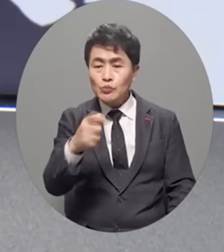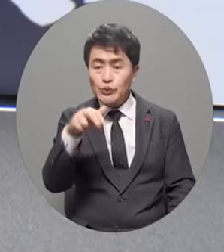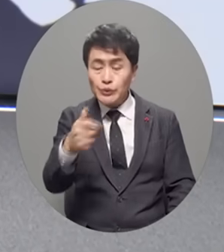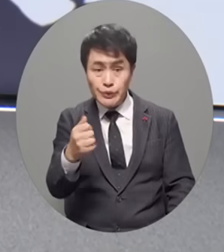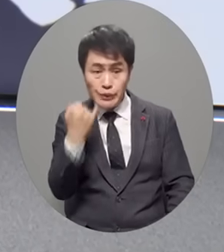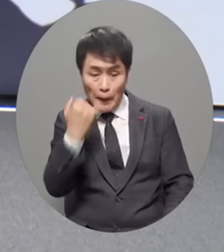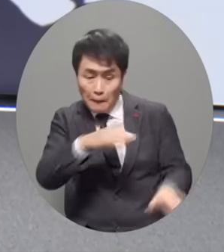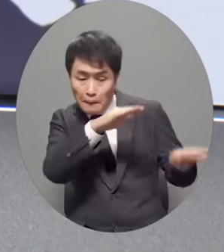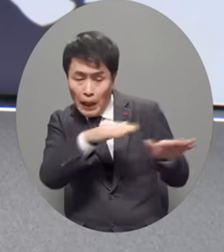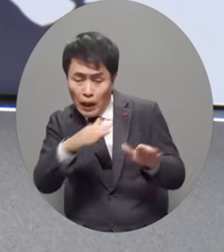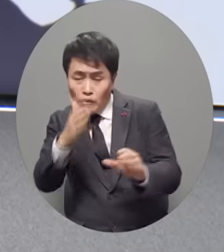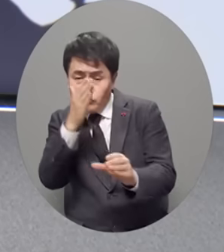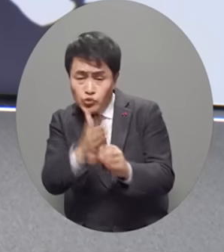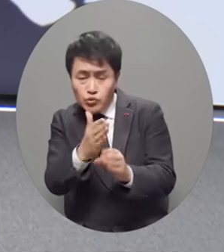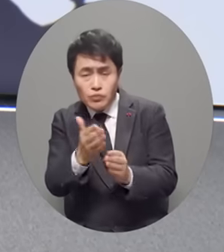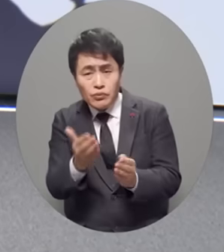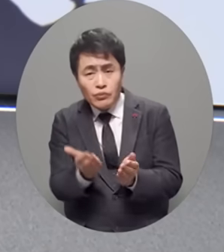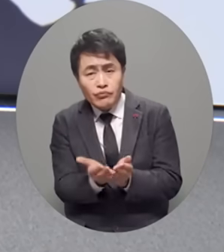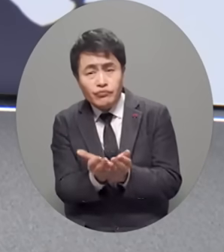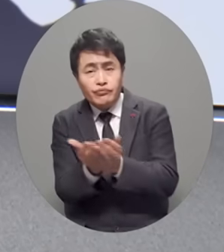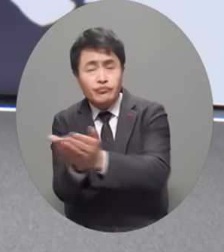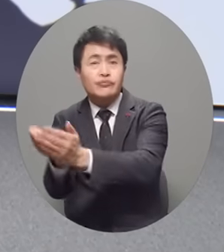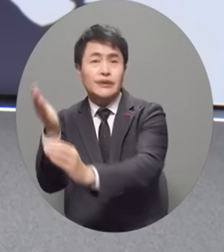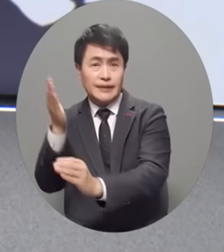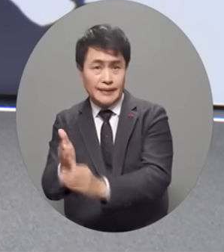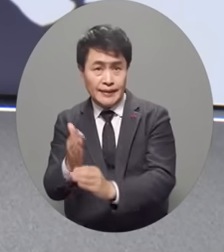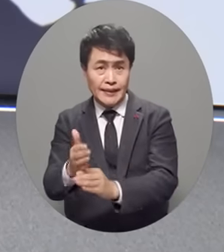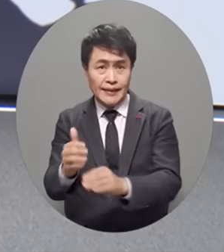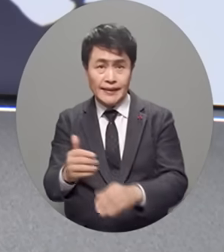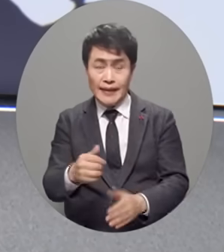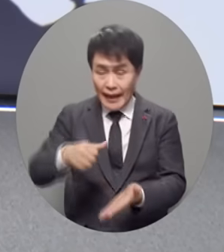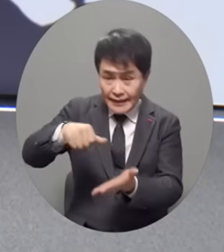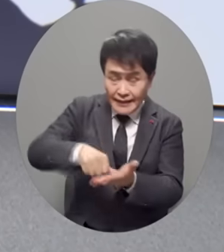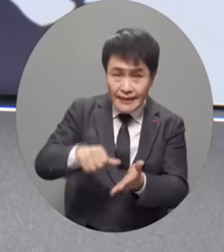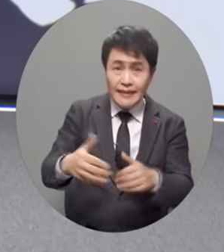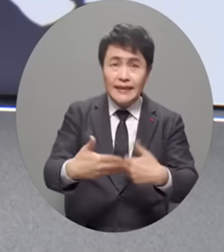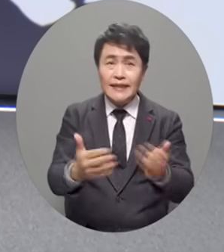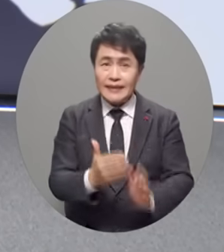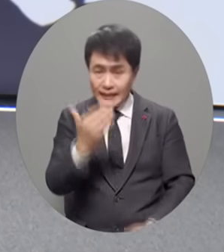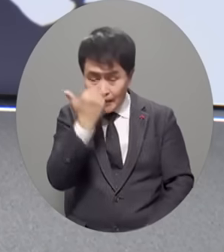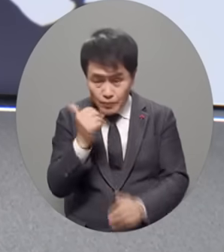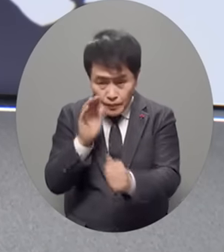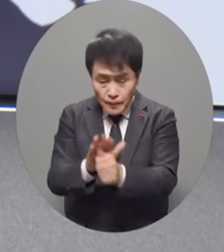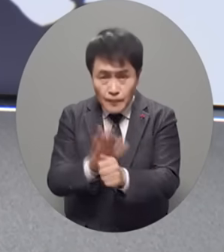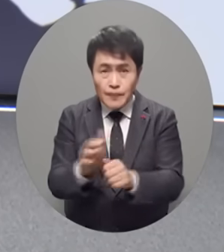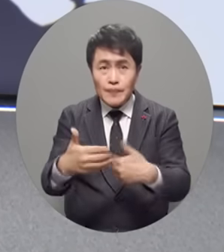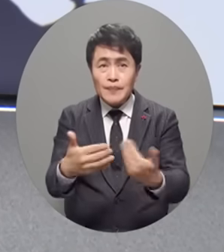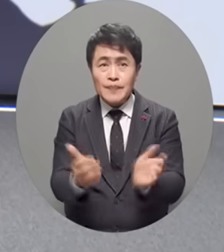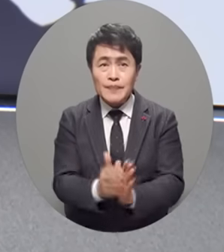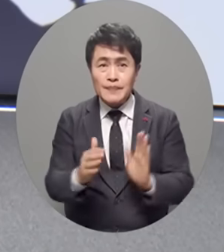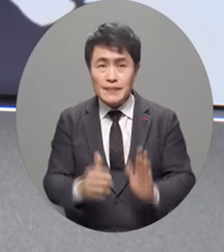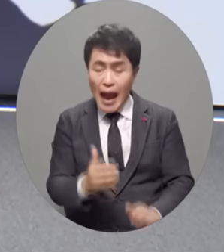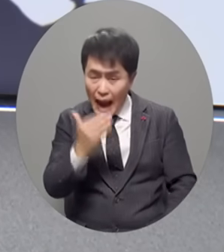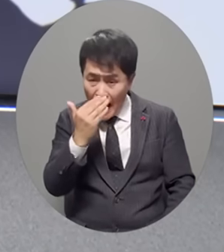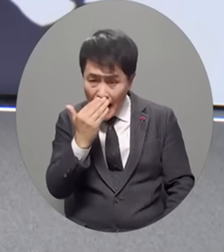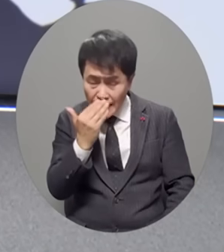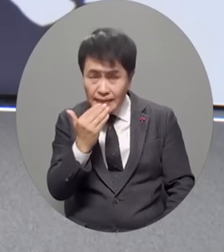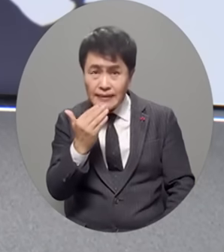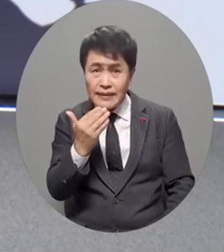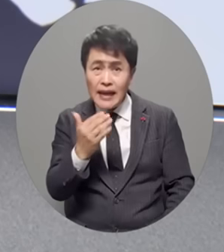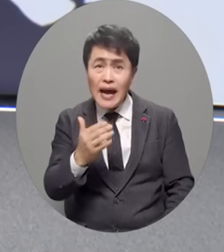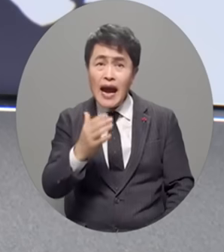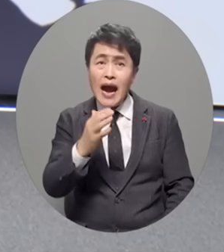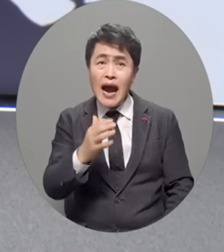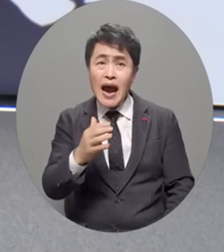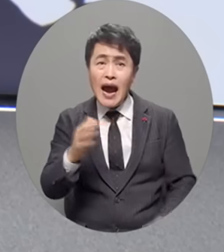운반되기 때문입니다. 이란은 하마스를 지원하는 이슬람 시아파 세력 가운데 큰 형님을